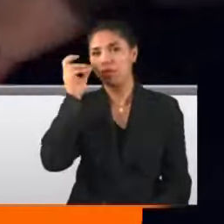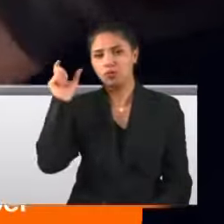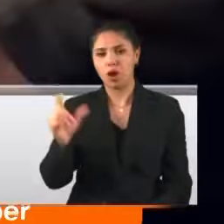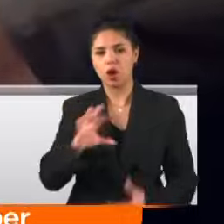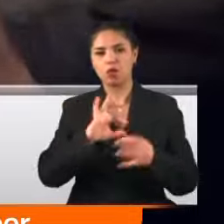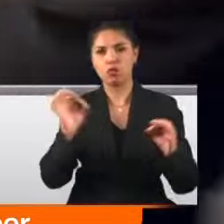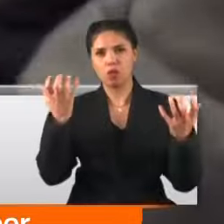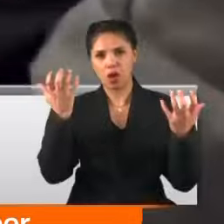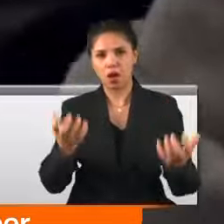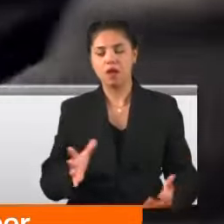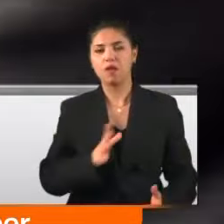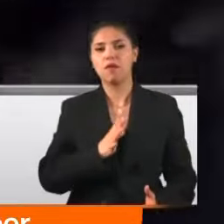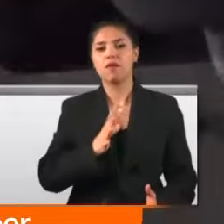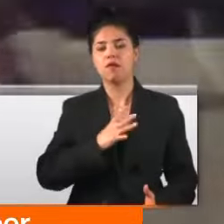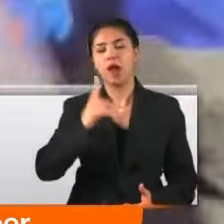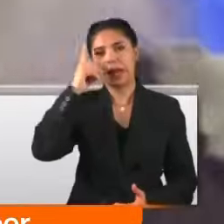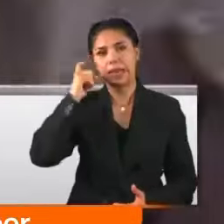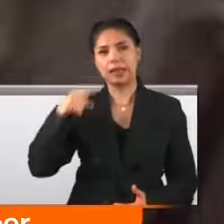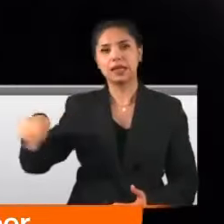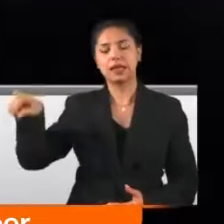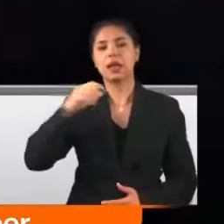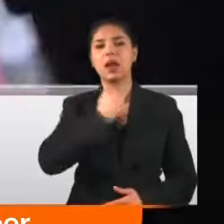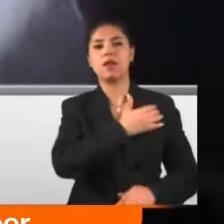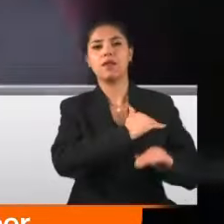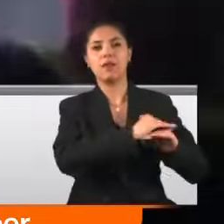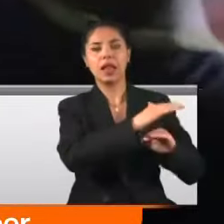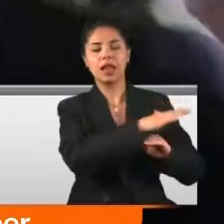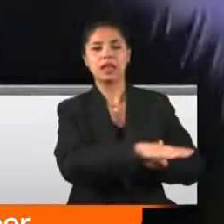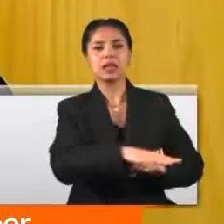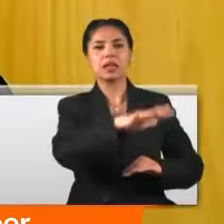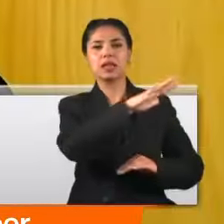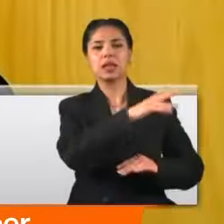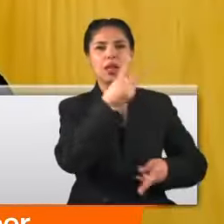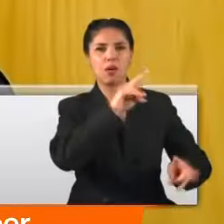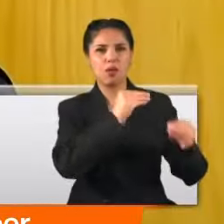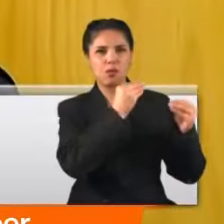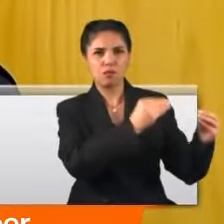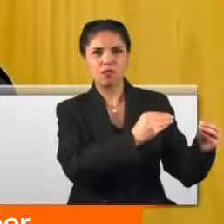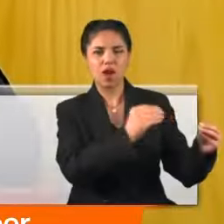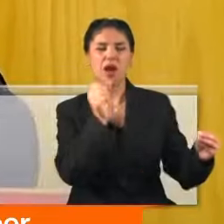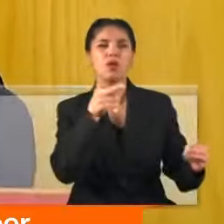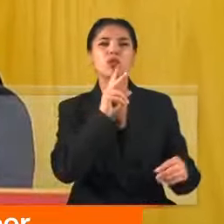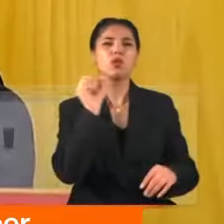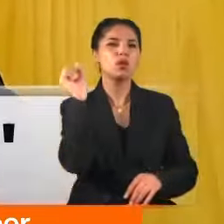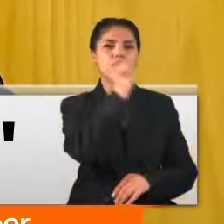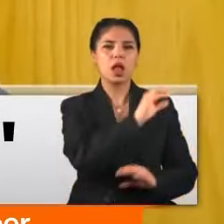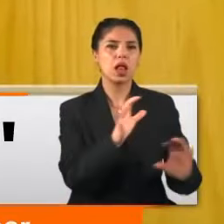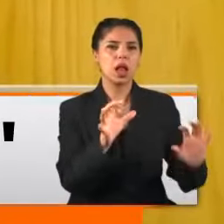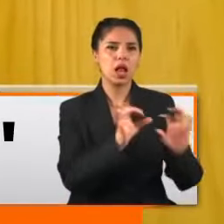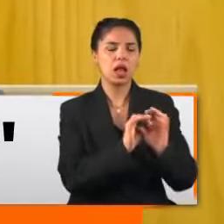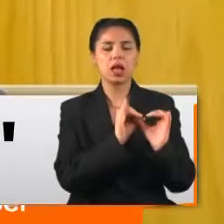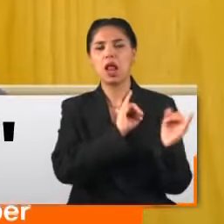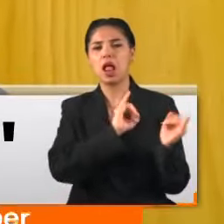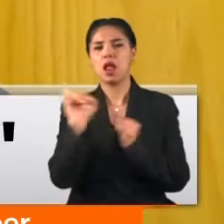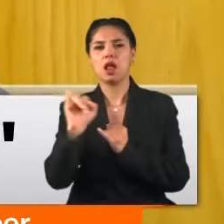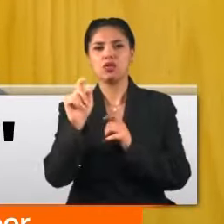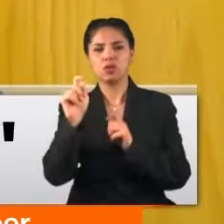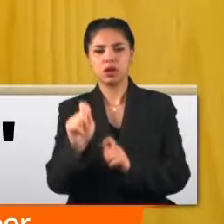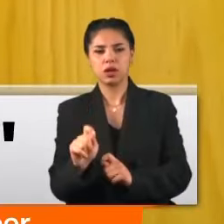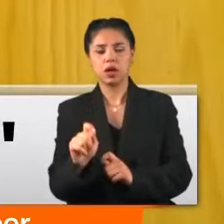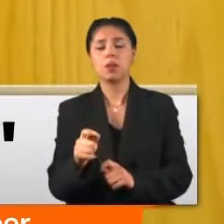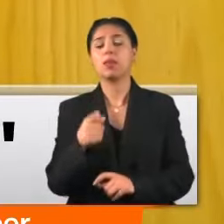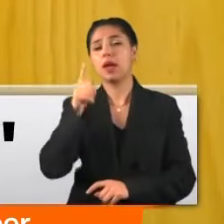Refah'ta Filistinlilere ölüm yağdırdığı son saldırıyı eleştirdi. Beklentimiz İsrail'in katil başbakanı